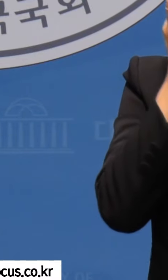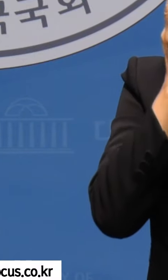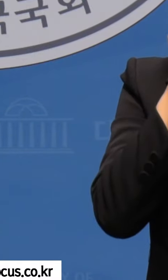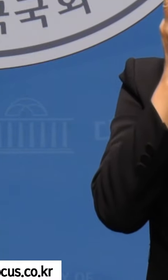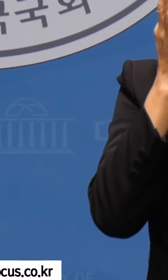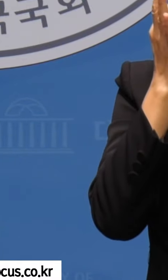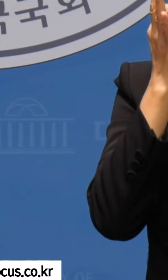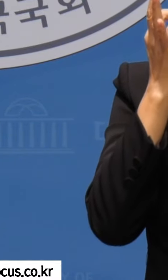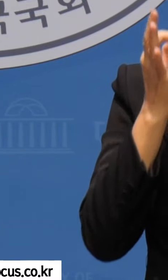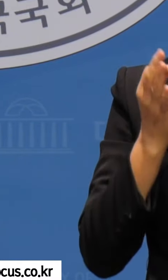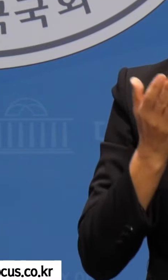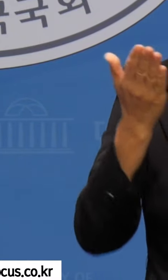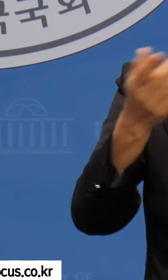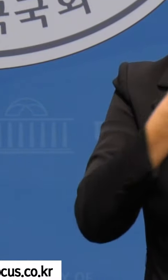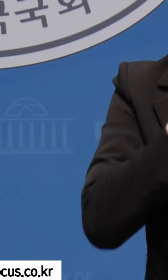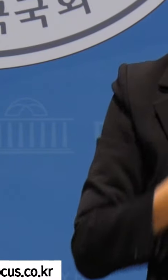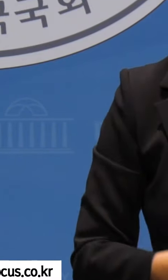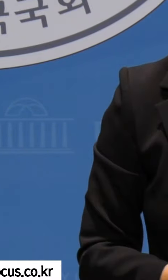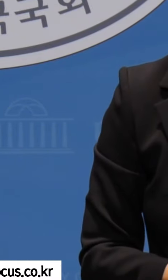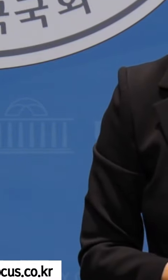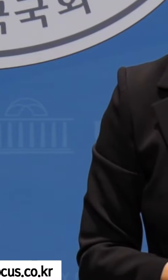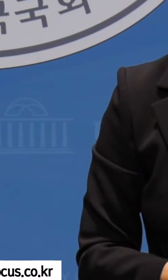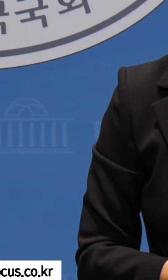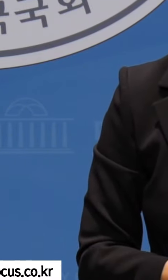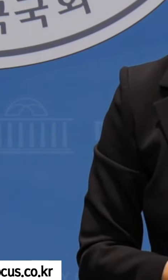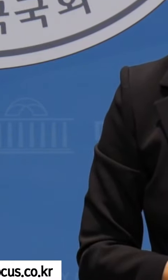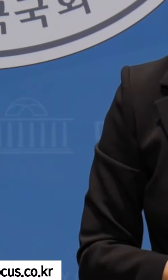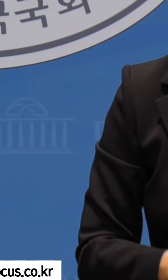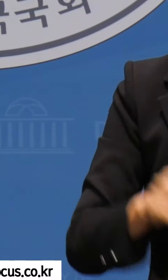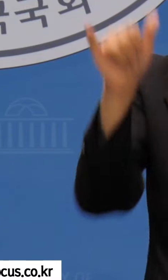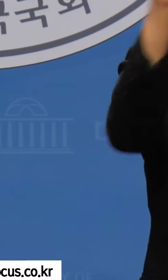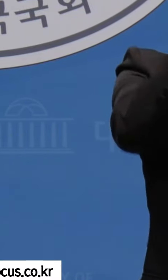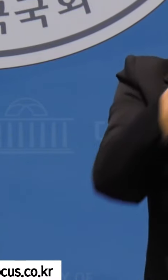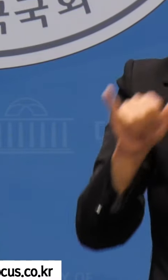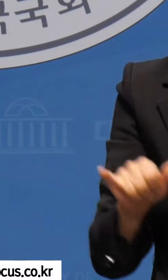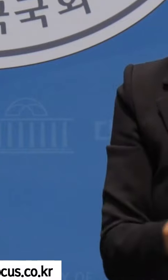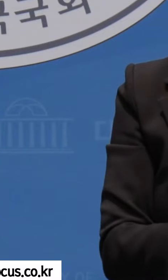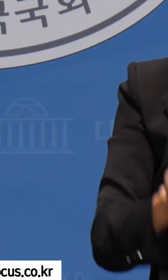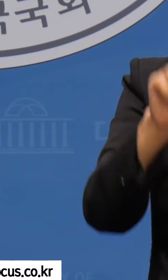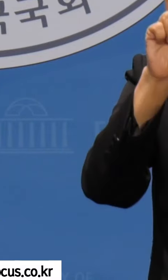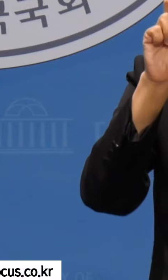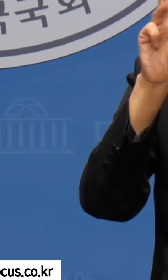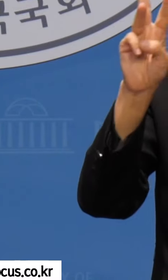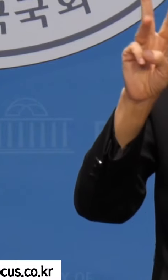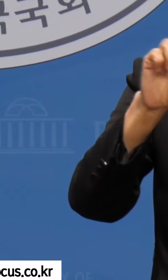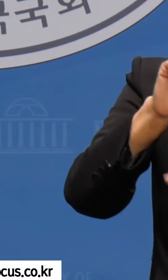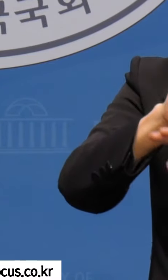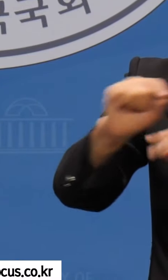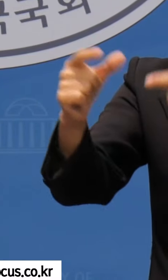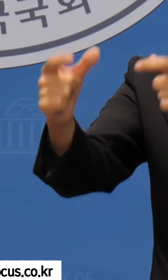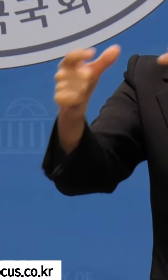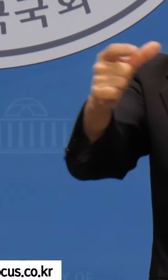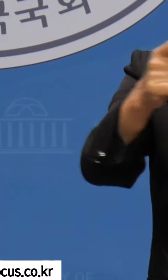쏟아붓고 싶습니다 전국의 23개 지방자치구